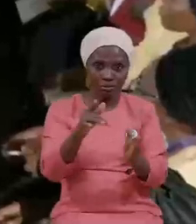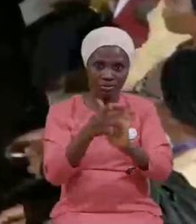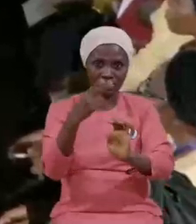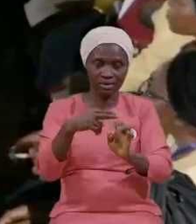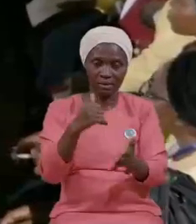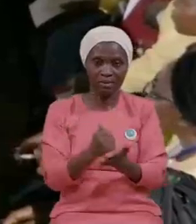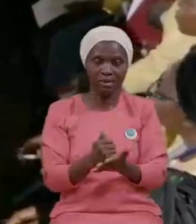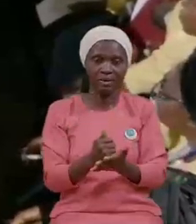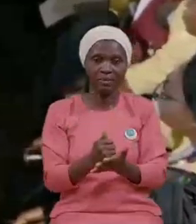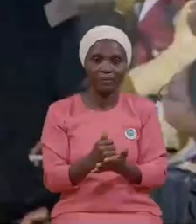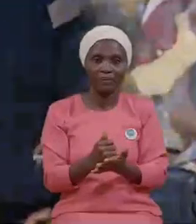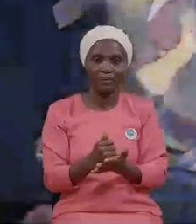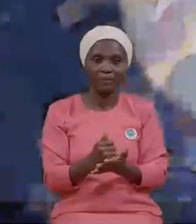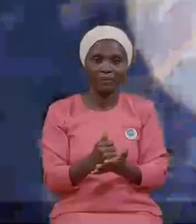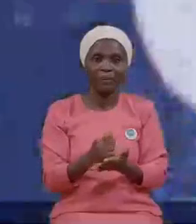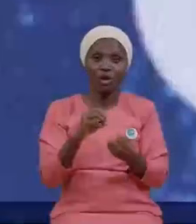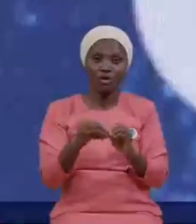Troisième point maintenant.